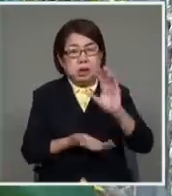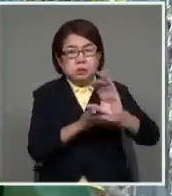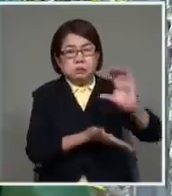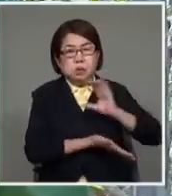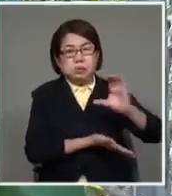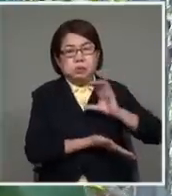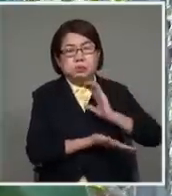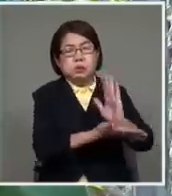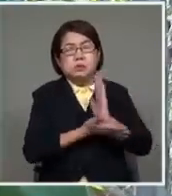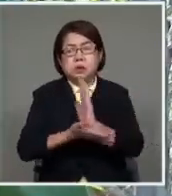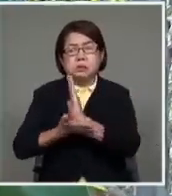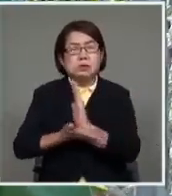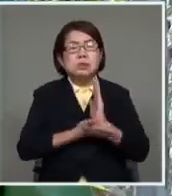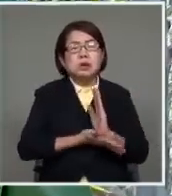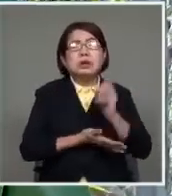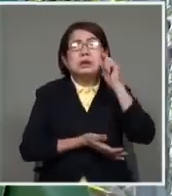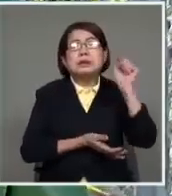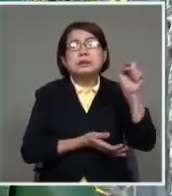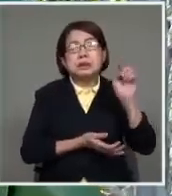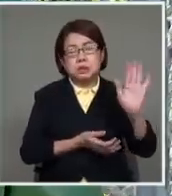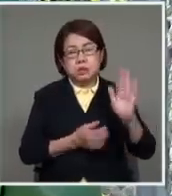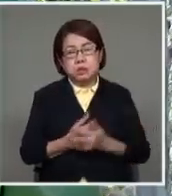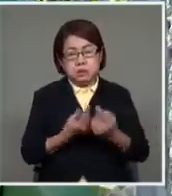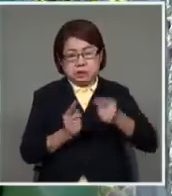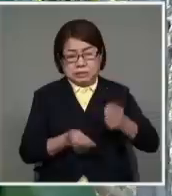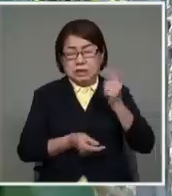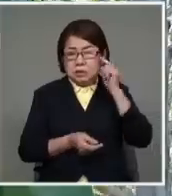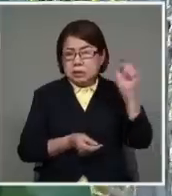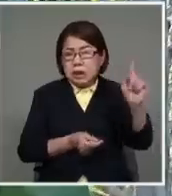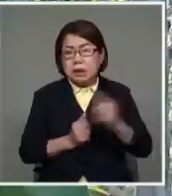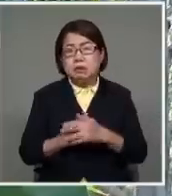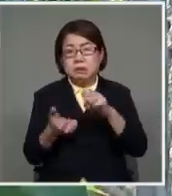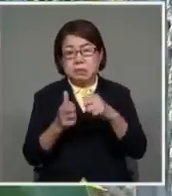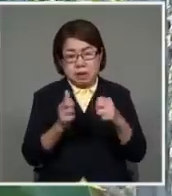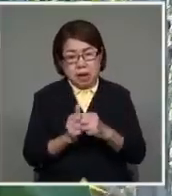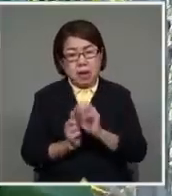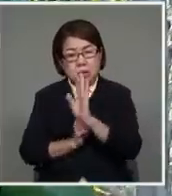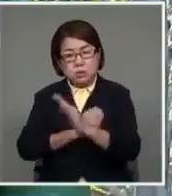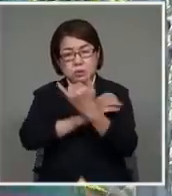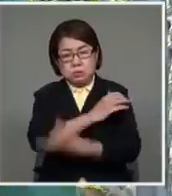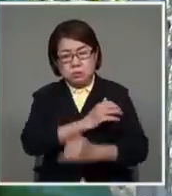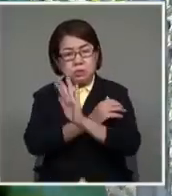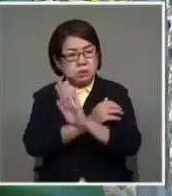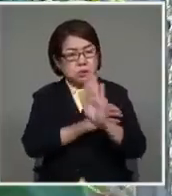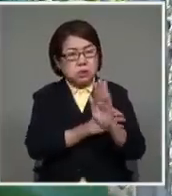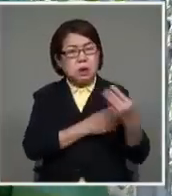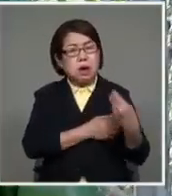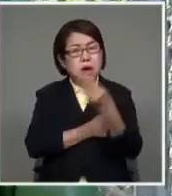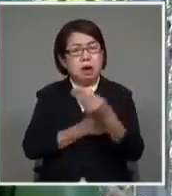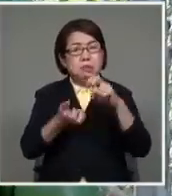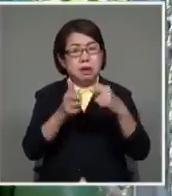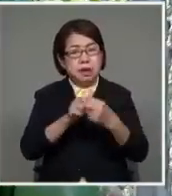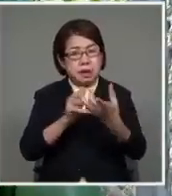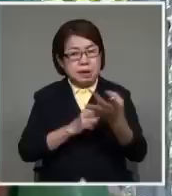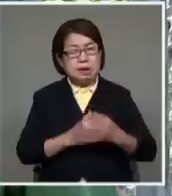หาเงินบริจาคให้จริงๆอ่ะเขาก็ต้องคิดเรื่องผลกระทบที่เกิดขึ้นของสิ่งที่เขาทำที่เขาพูดกัน